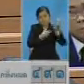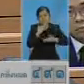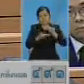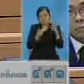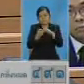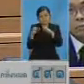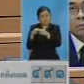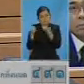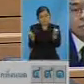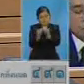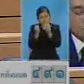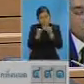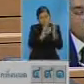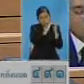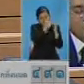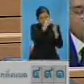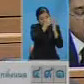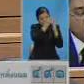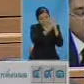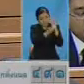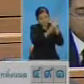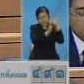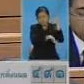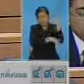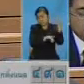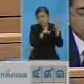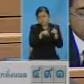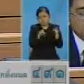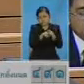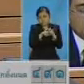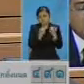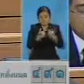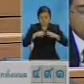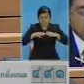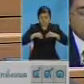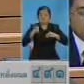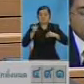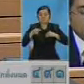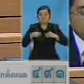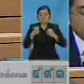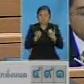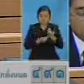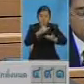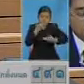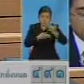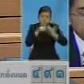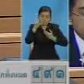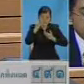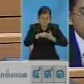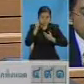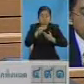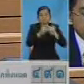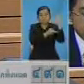ทั้งประเทศไม่ว่าภาคเหนือภาคอีสานและภาคใต้วันนี้ต้องยอมรับด้วยความเป็นจริงครับว่าราคายางพารามตกต่ำจริ